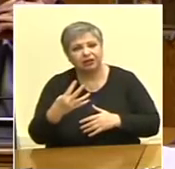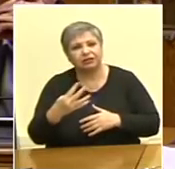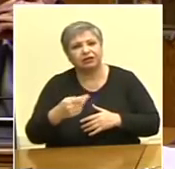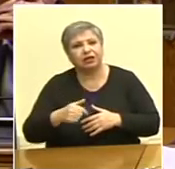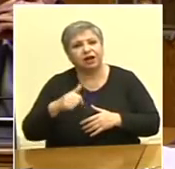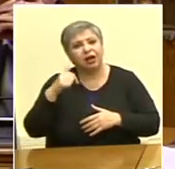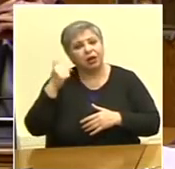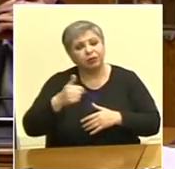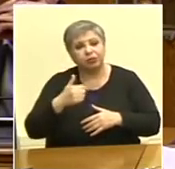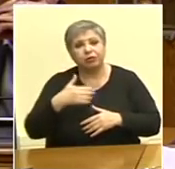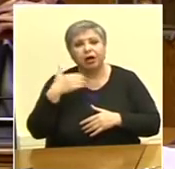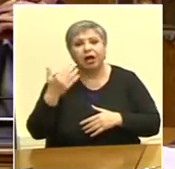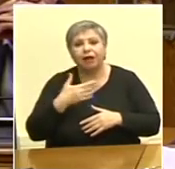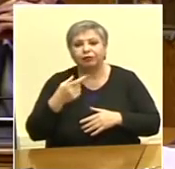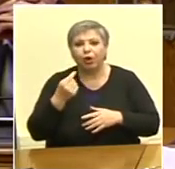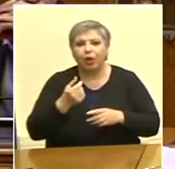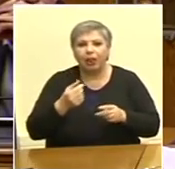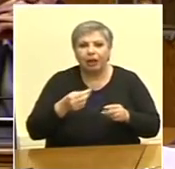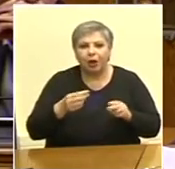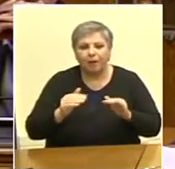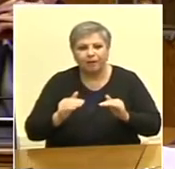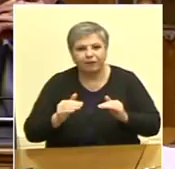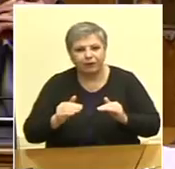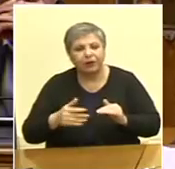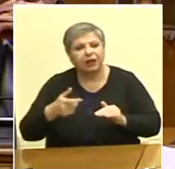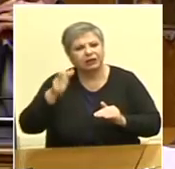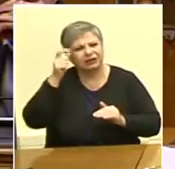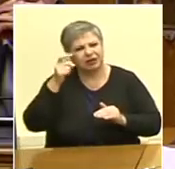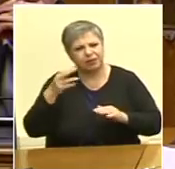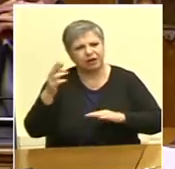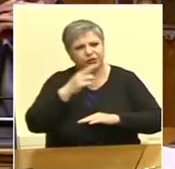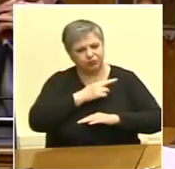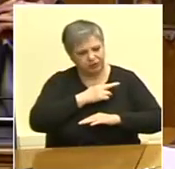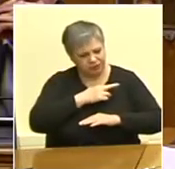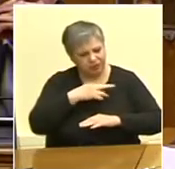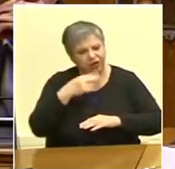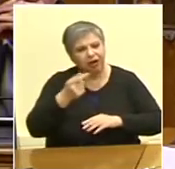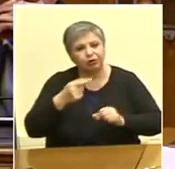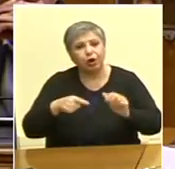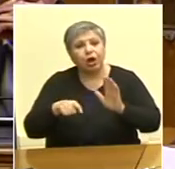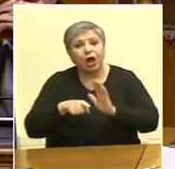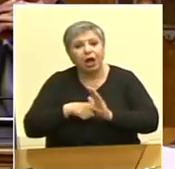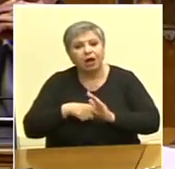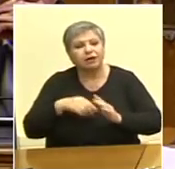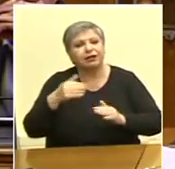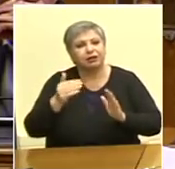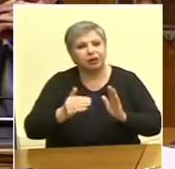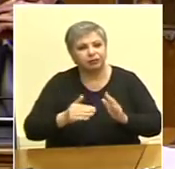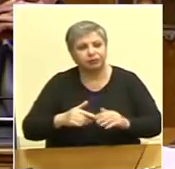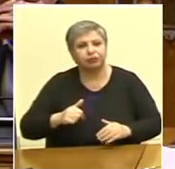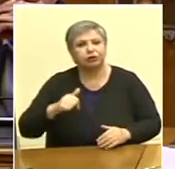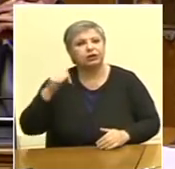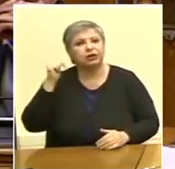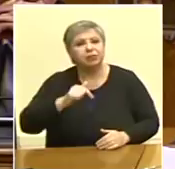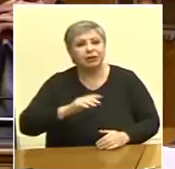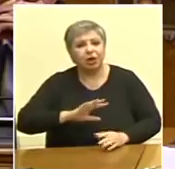έβαλε φρένο ο κ. Σαμαράς και έφερε μόνο 6 δις αρνητικά μέτρα. Συνολικός λογαριασμός, σούμα για όσους ξέρουν να μετράν και